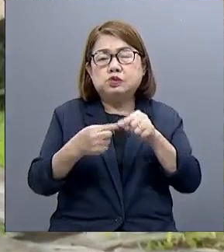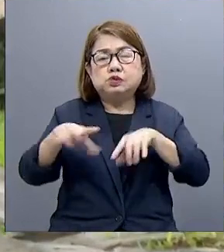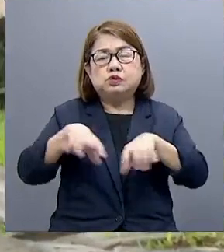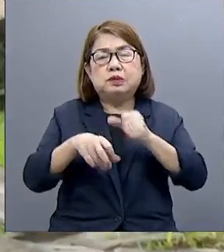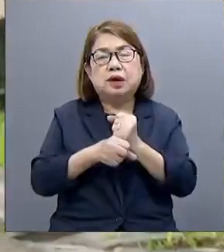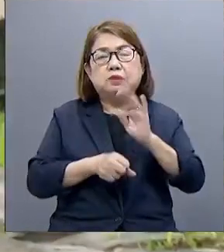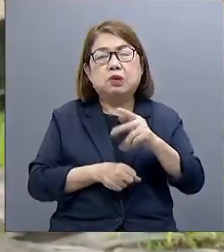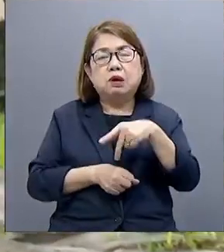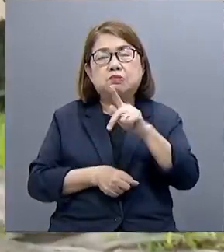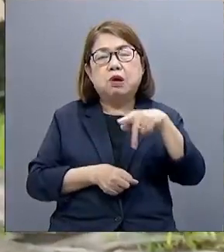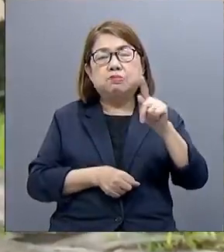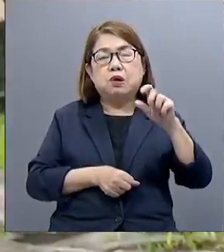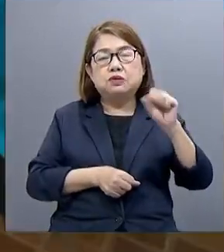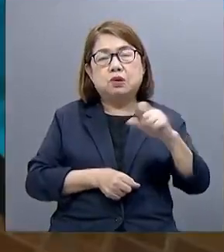การของปปสค่ะ